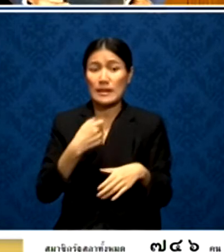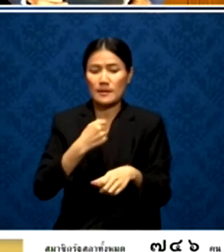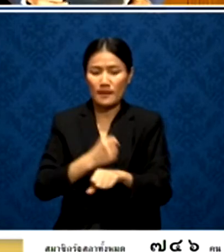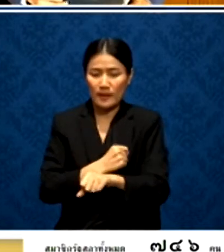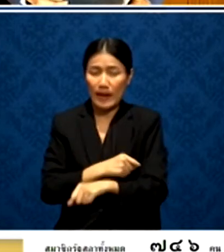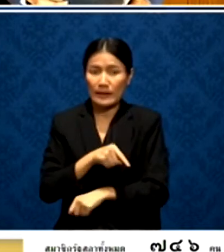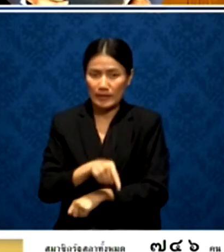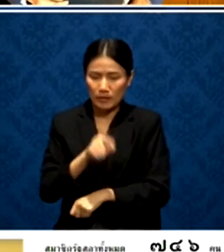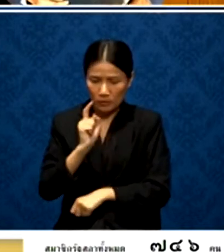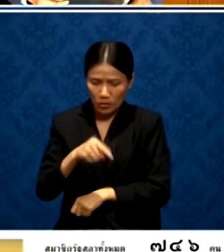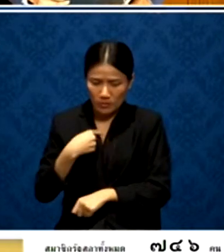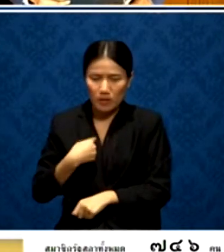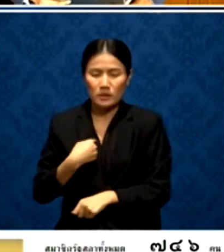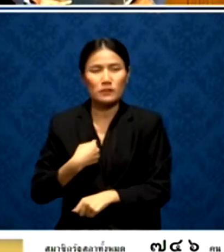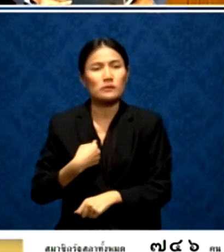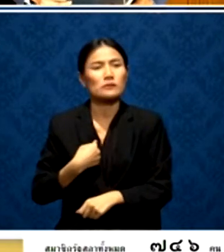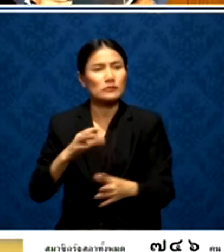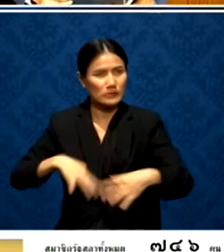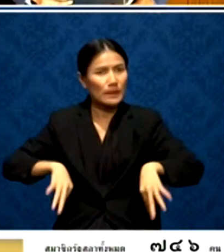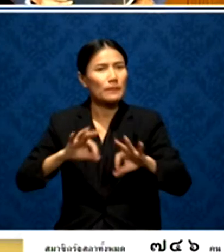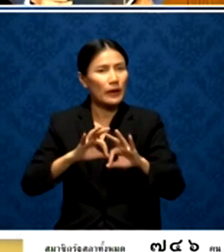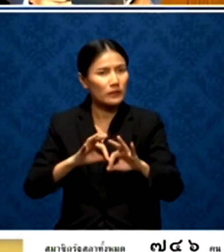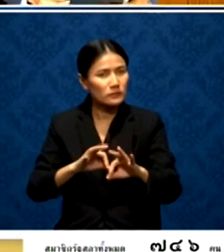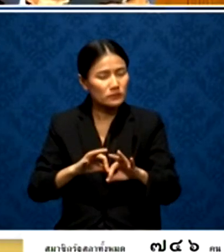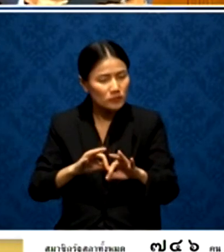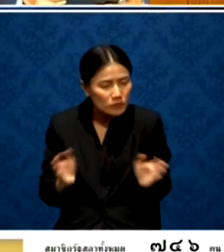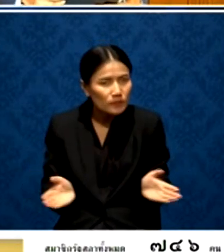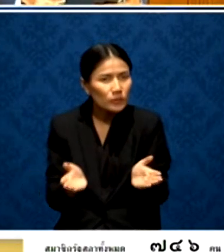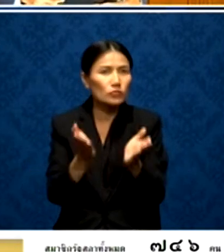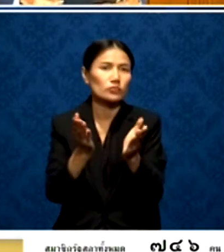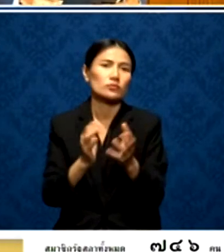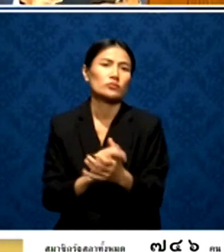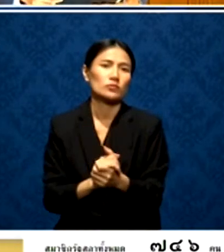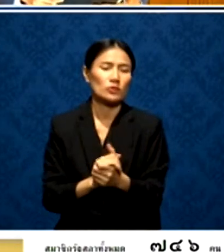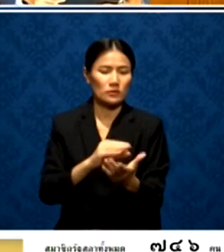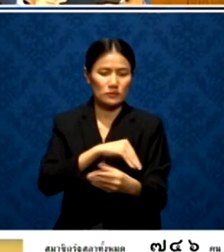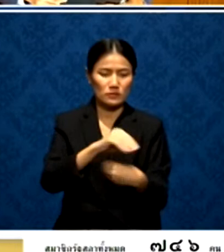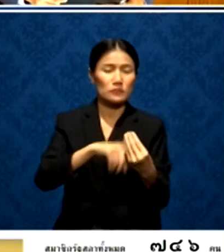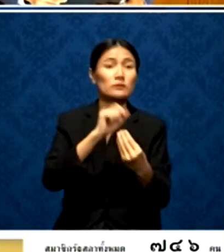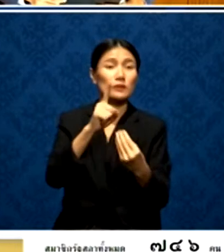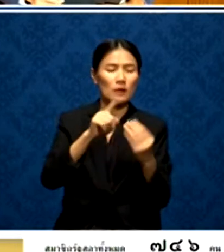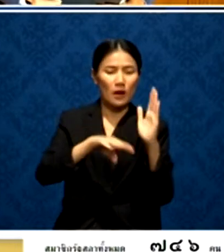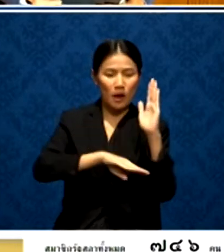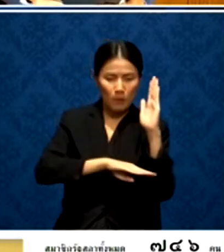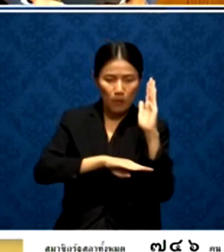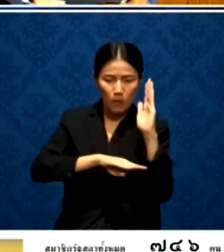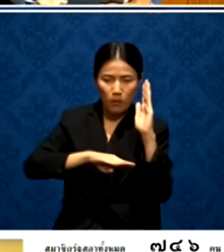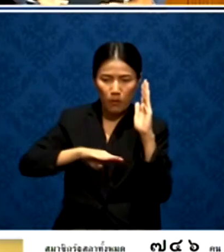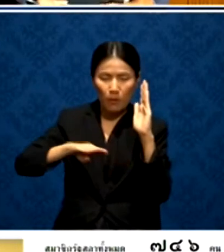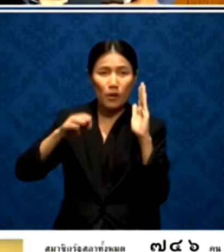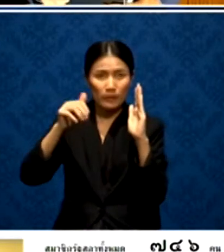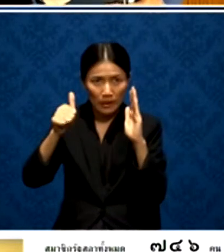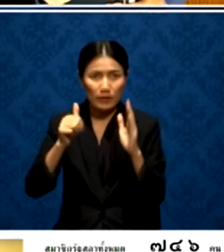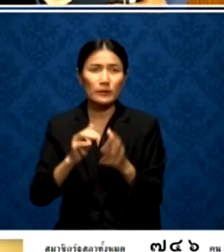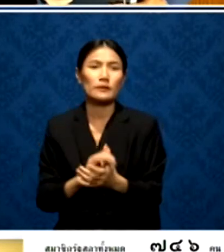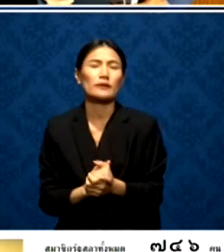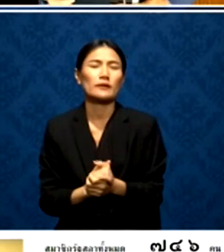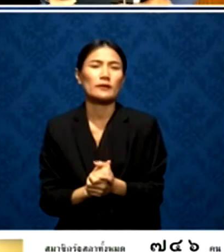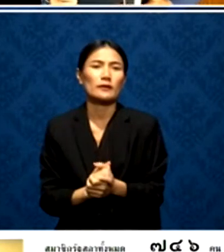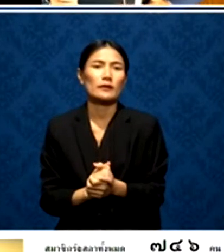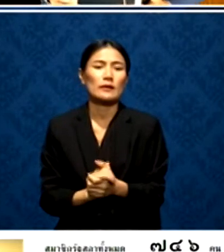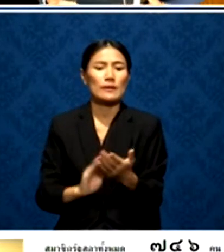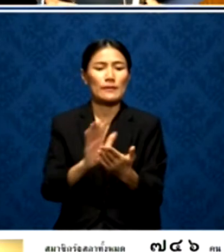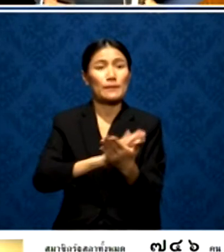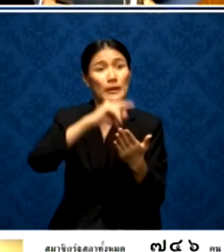ป็นในการสนับสนุนการเจริญเติบโตของเศรษฐกิจและความสามารถในการแข่งขัน ของประเ